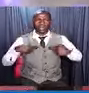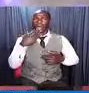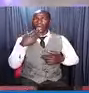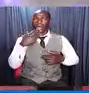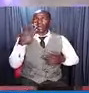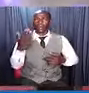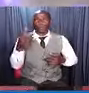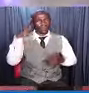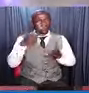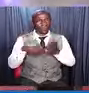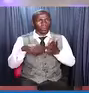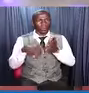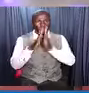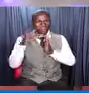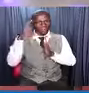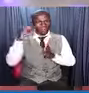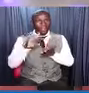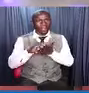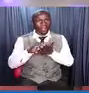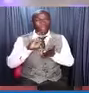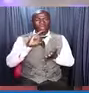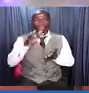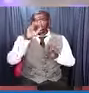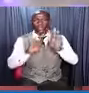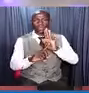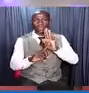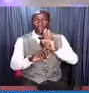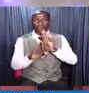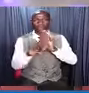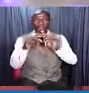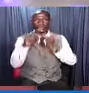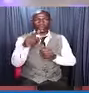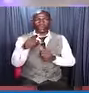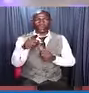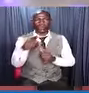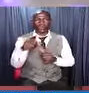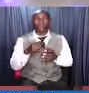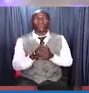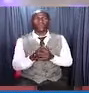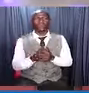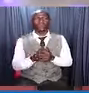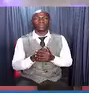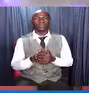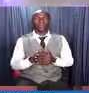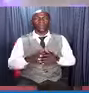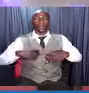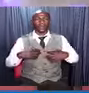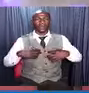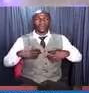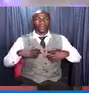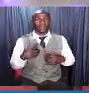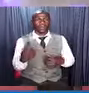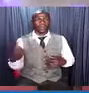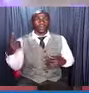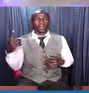got an answer. Of whatever you prayed for. Huko Mungu amejidhihirisha kwako. Then God has manifested himself. Furaha ya kila mmoja. That's